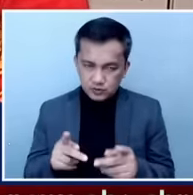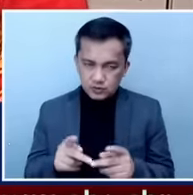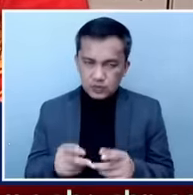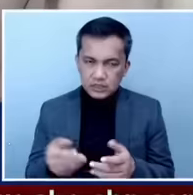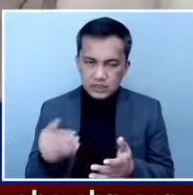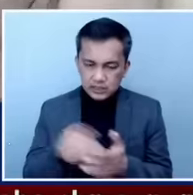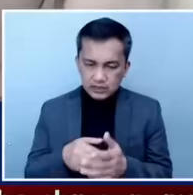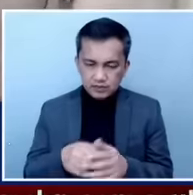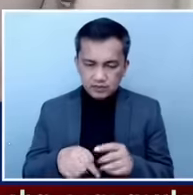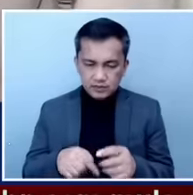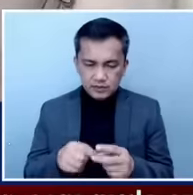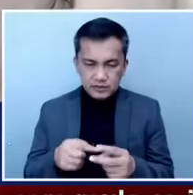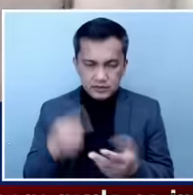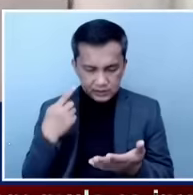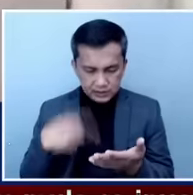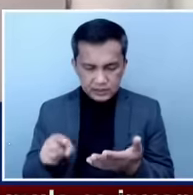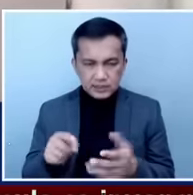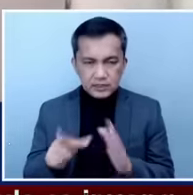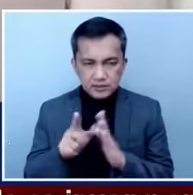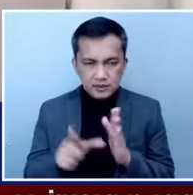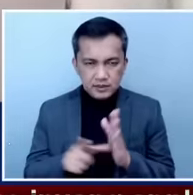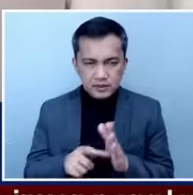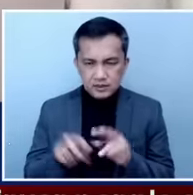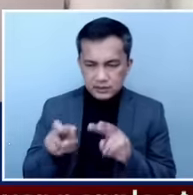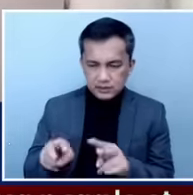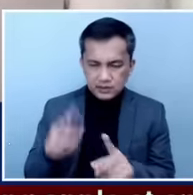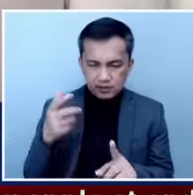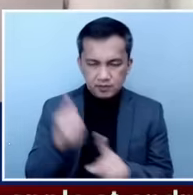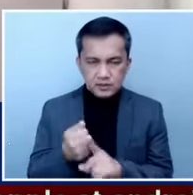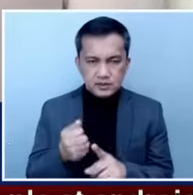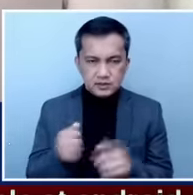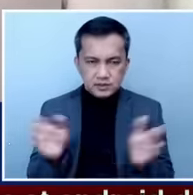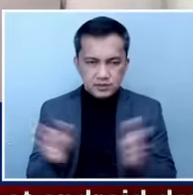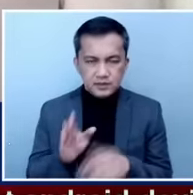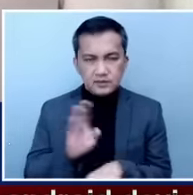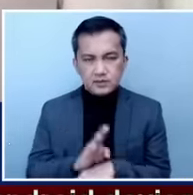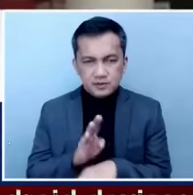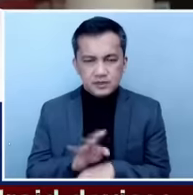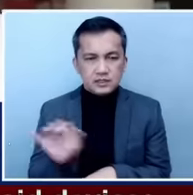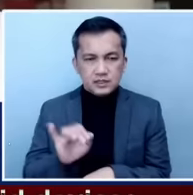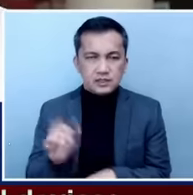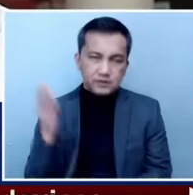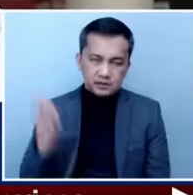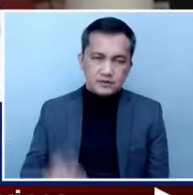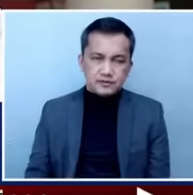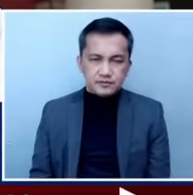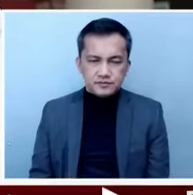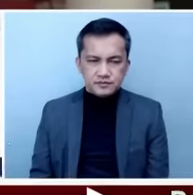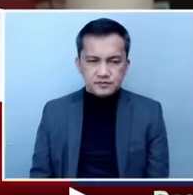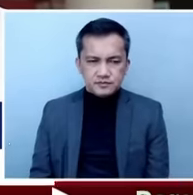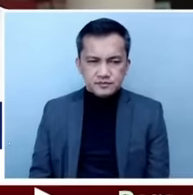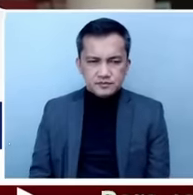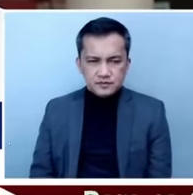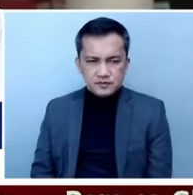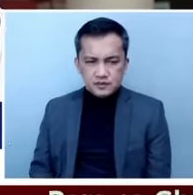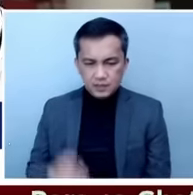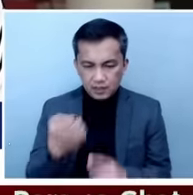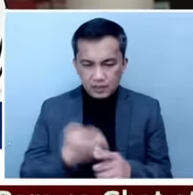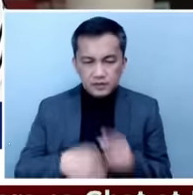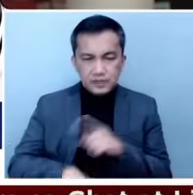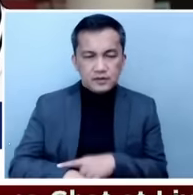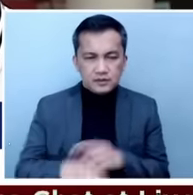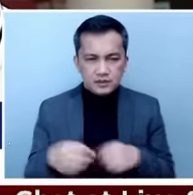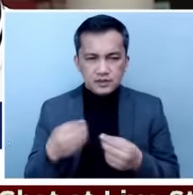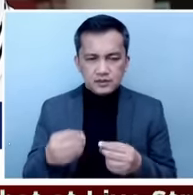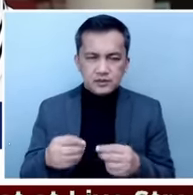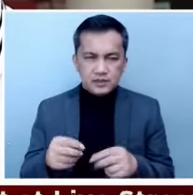ang batas at tignan ang epekto nito sa mga maliliit na negosyong tulad nila. Every time we give discount, meron din